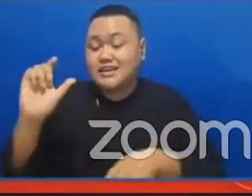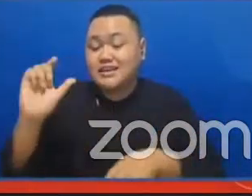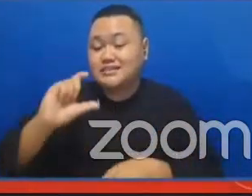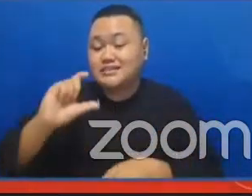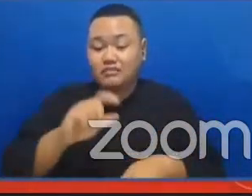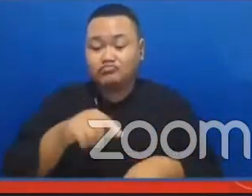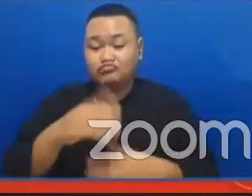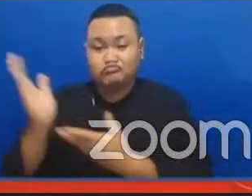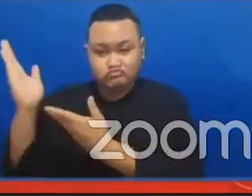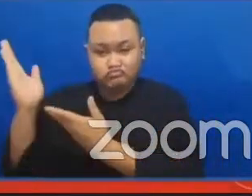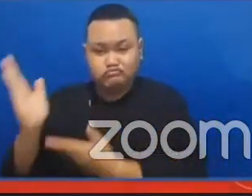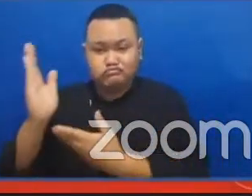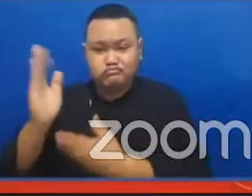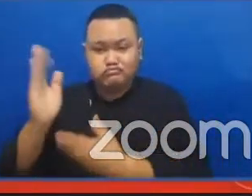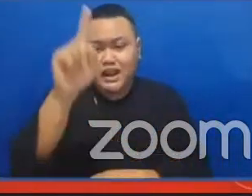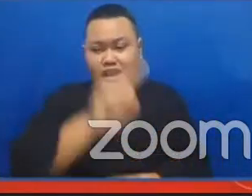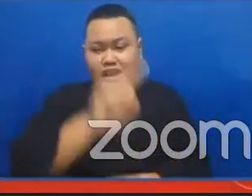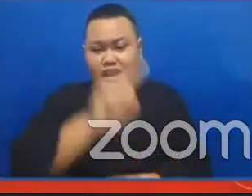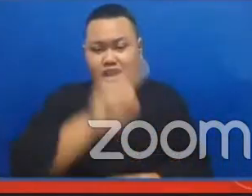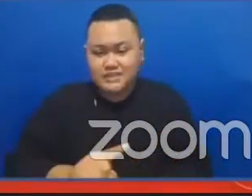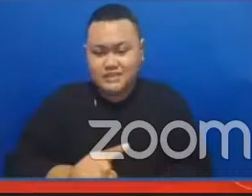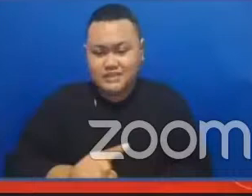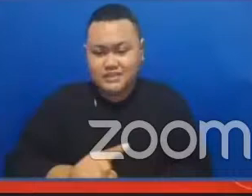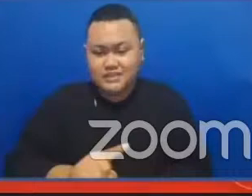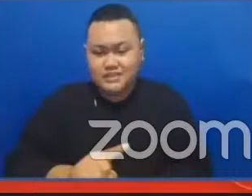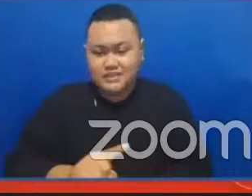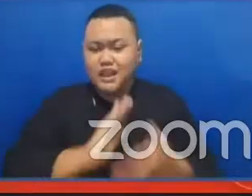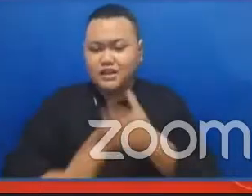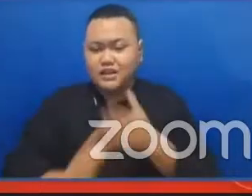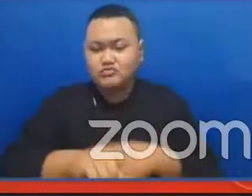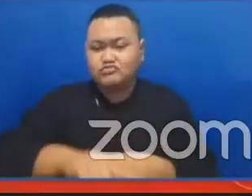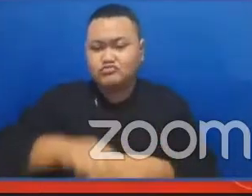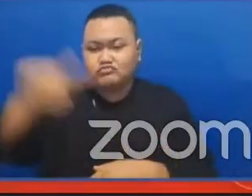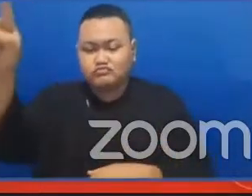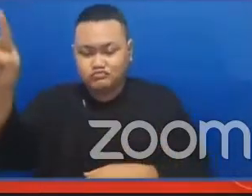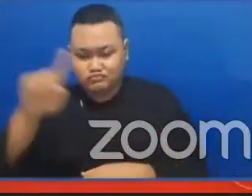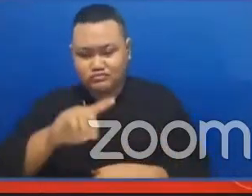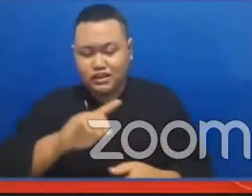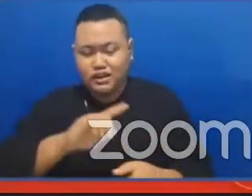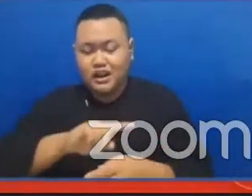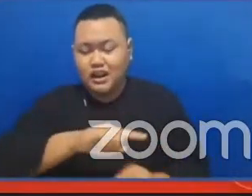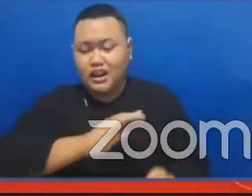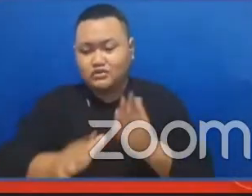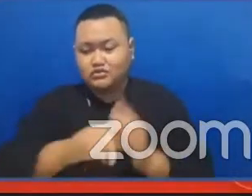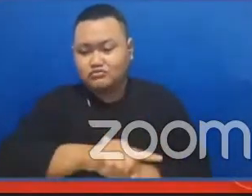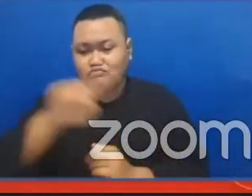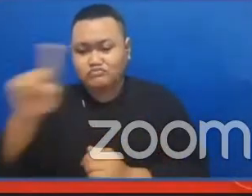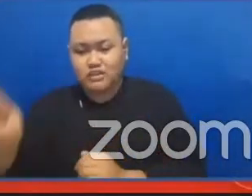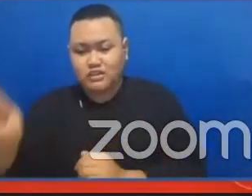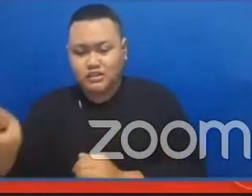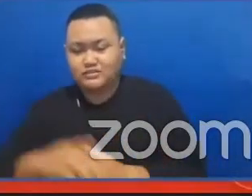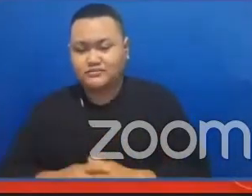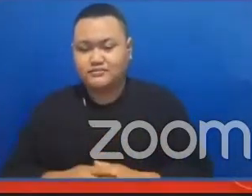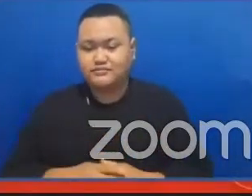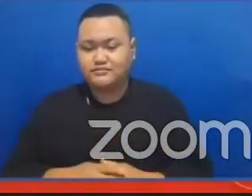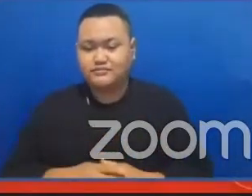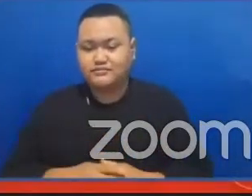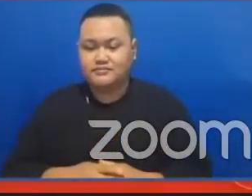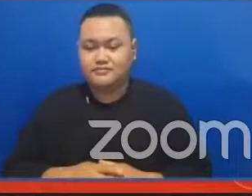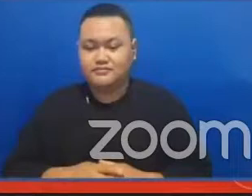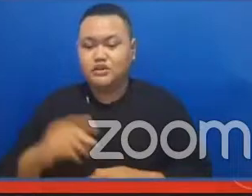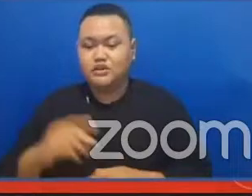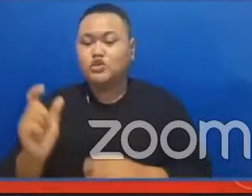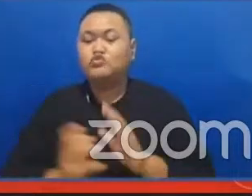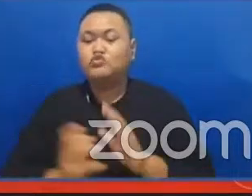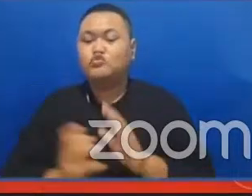sini ada gambar buku. Kalau kita klik, ini ada teorinya. Ya, sifat hantar listrik. Nah, ini nanti dibaca ya Bapak Ibu ya.